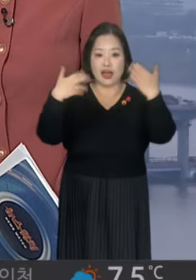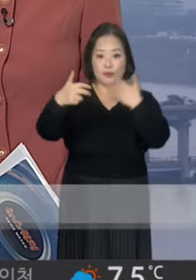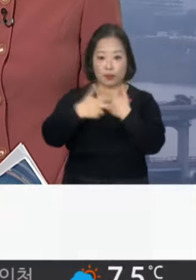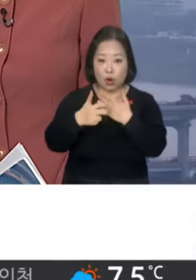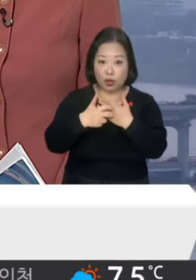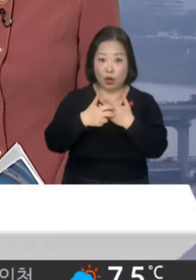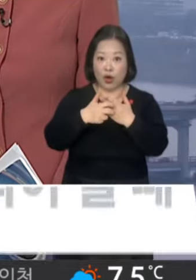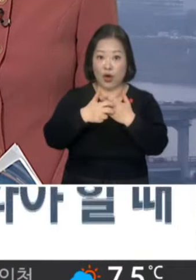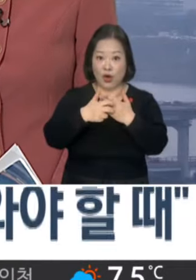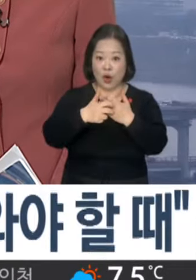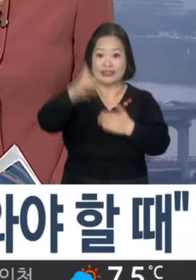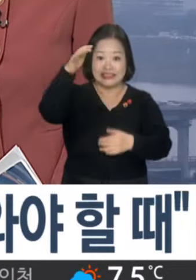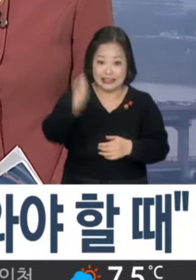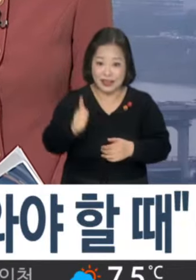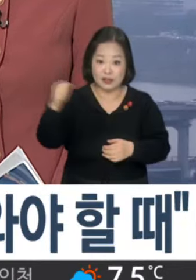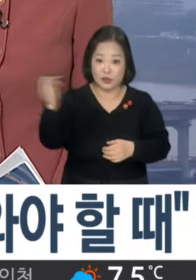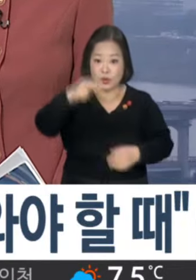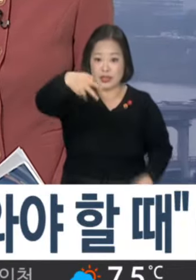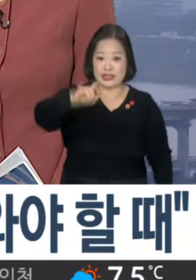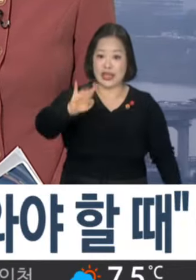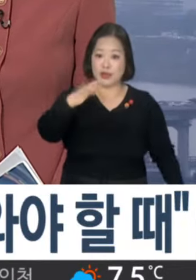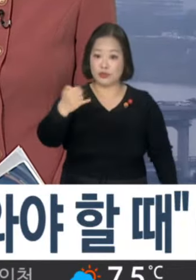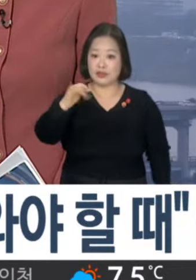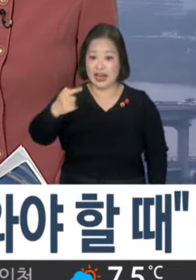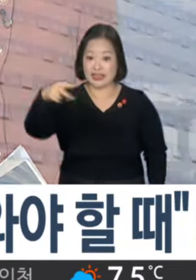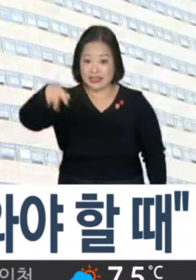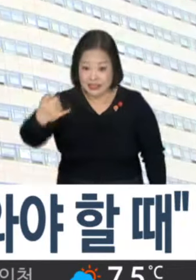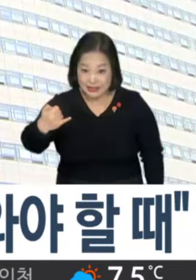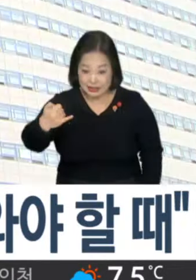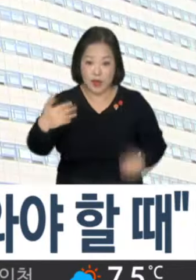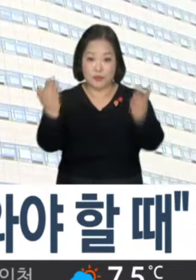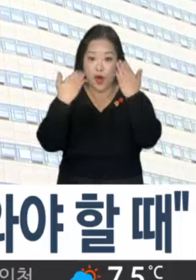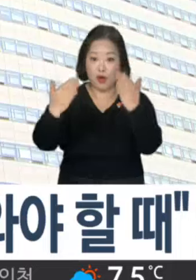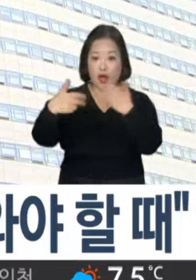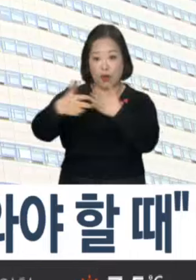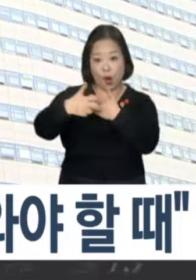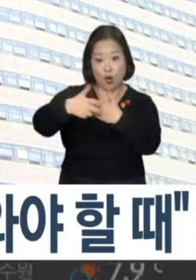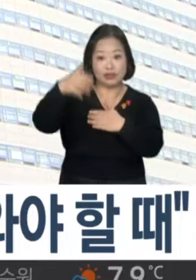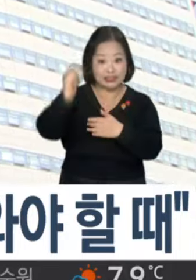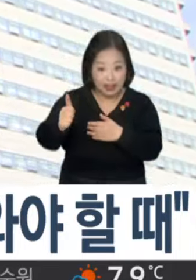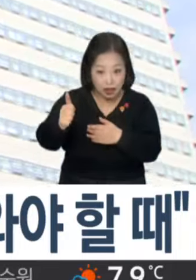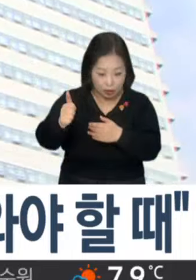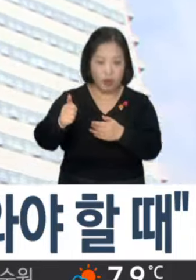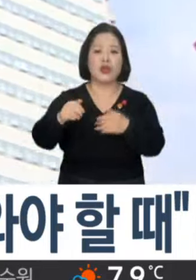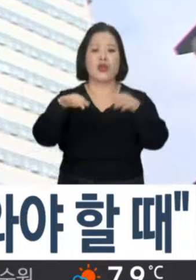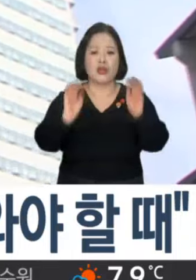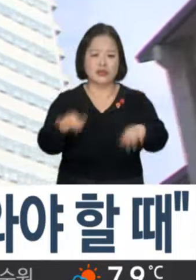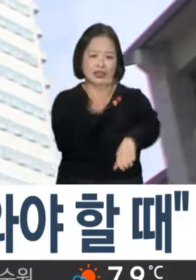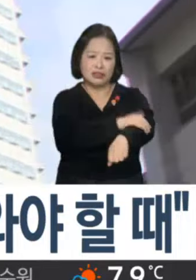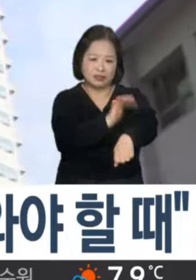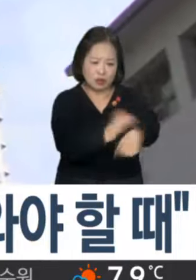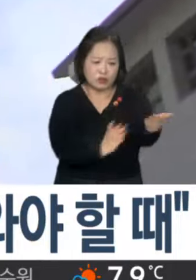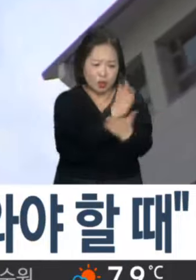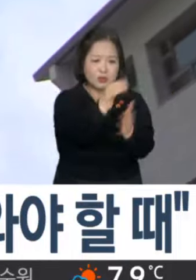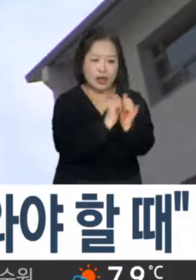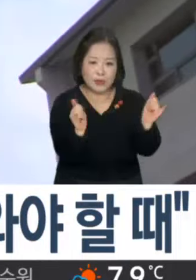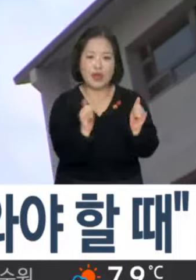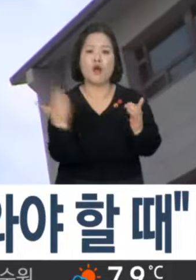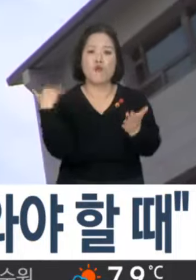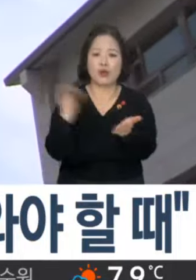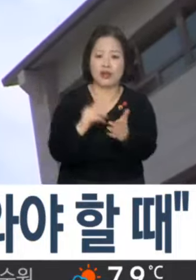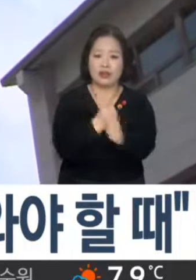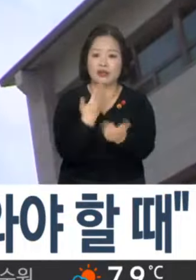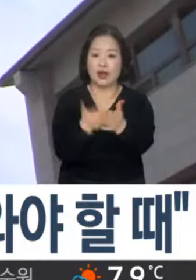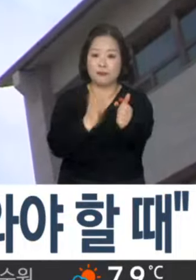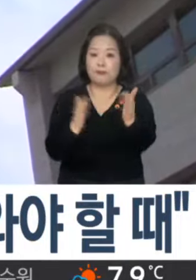서울대학교 병원장들이어서 세브란스 병원장도 전공의들에게 업무 복귀를 호소하는 이메일을 보냈습니다 세브란스와